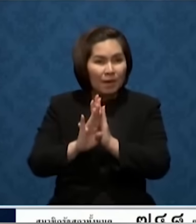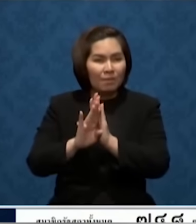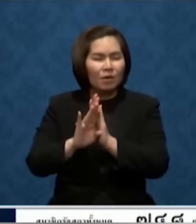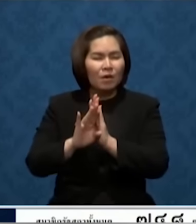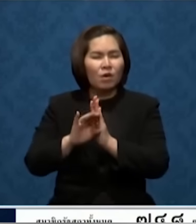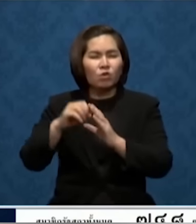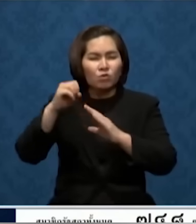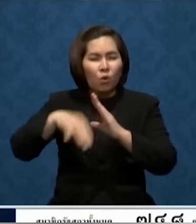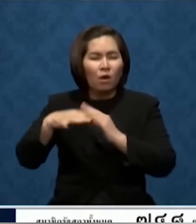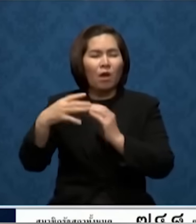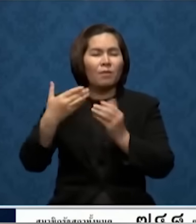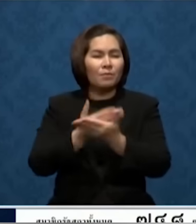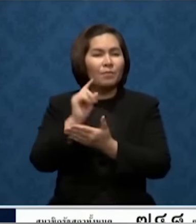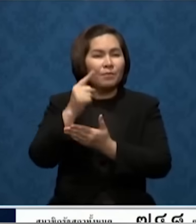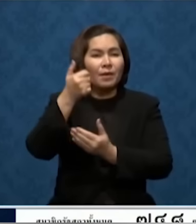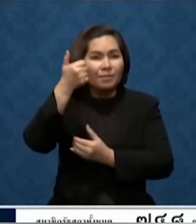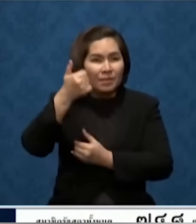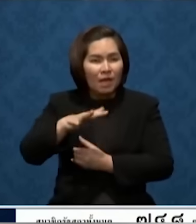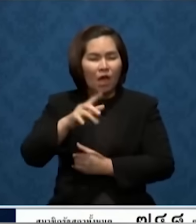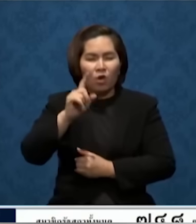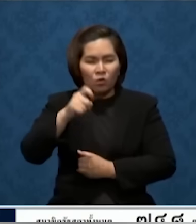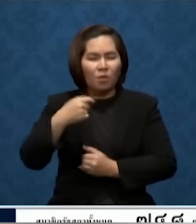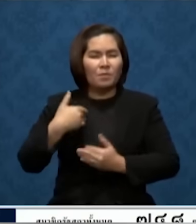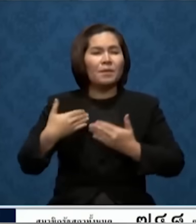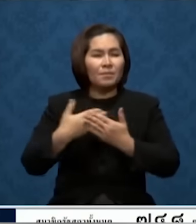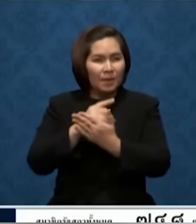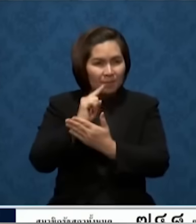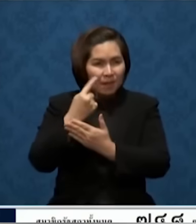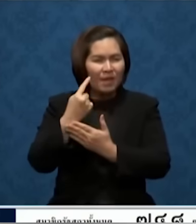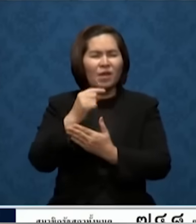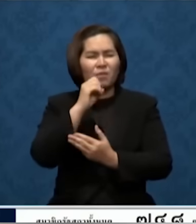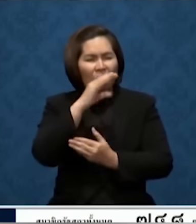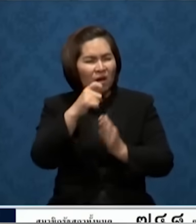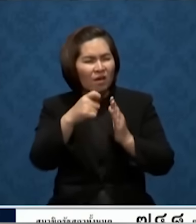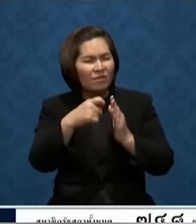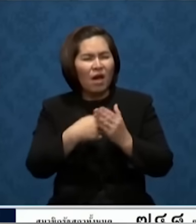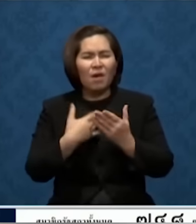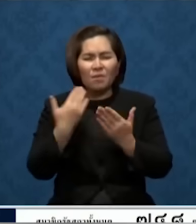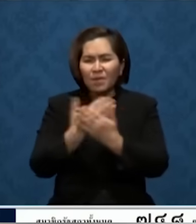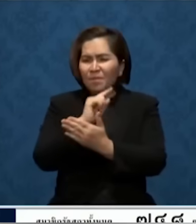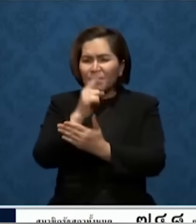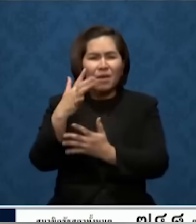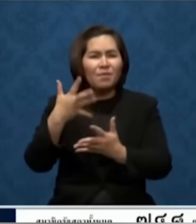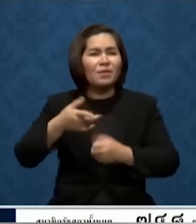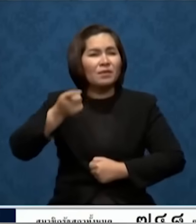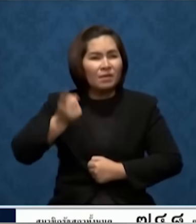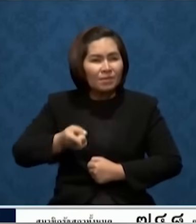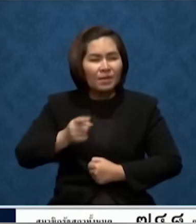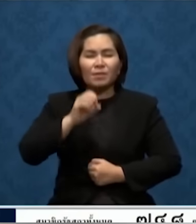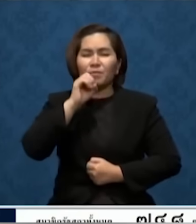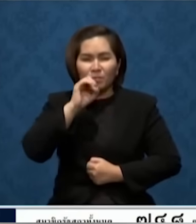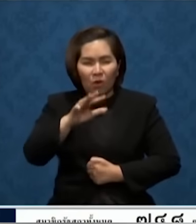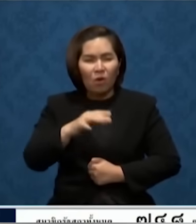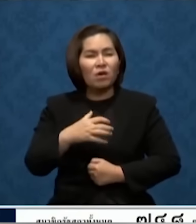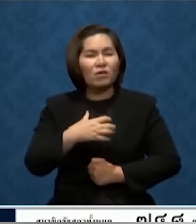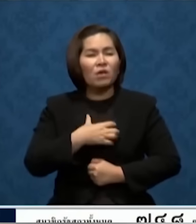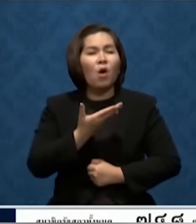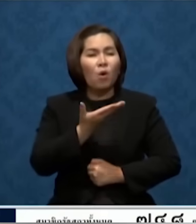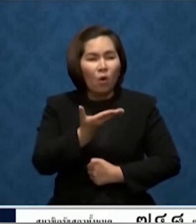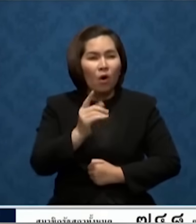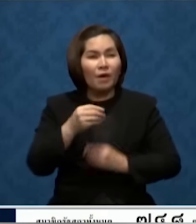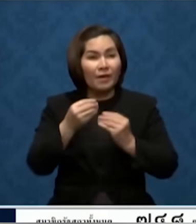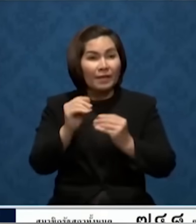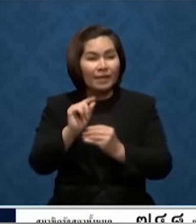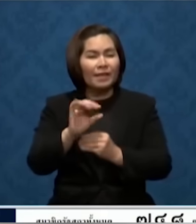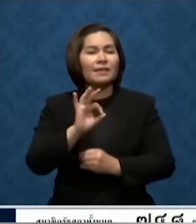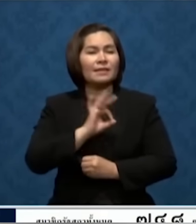หตุการณ์ที่เปลี่ยนแปลงไป คุณครับที่เตือนผมพอดีนะครับตอนนี้ ก็ได้ย้ำอยู่มันไม่มีเหตุการณ์อะไรเปลี่ยนครับ ก ็กรุณาฟังเพื่อนสม